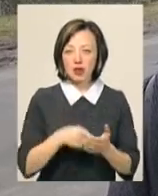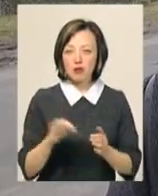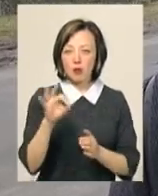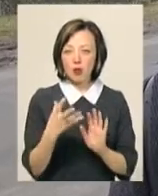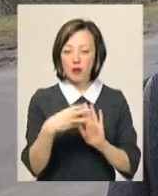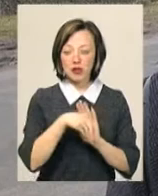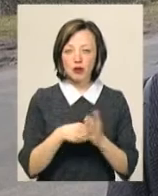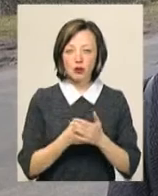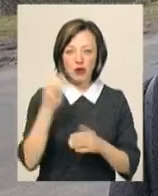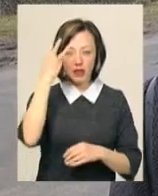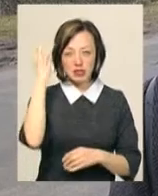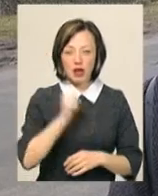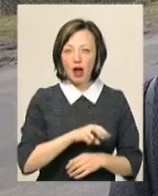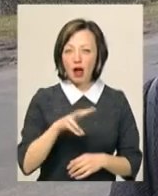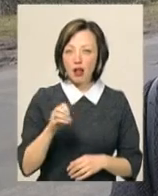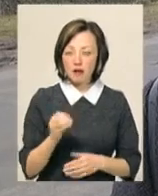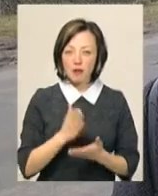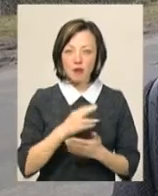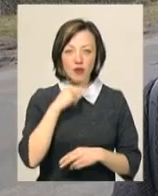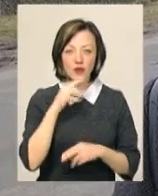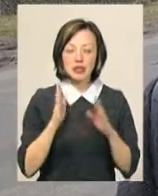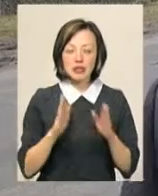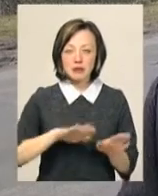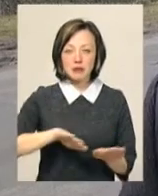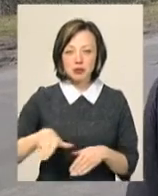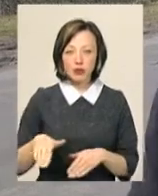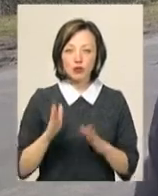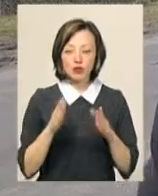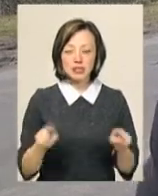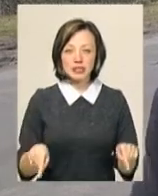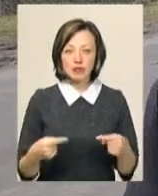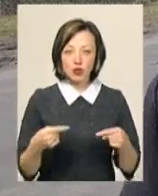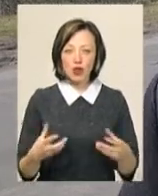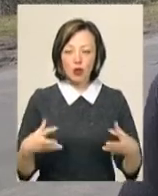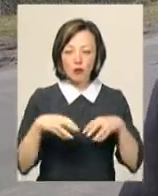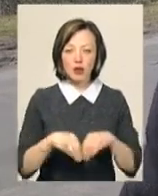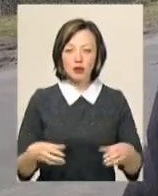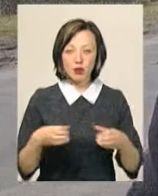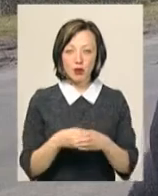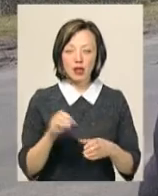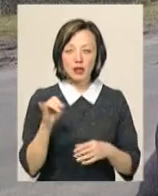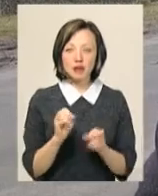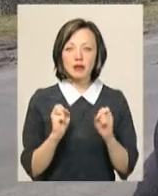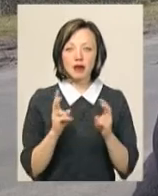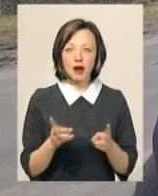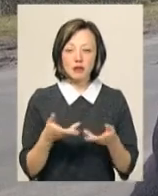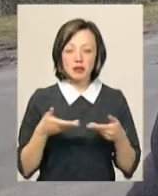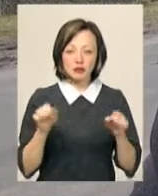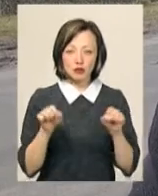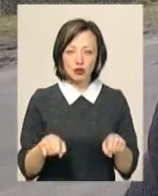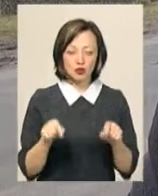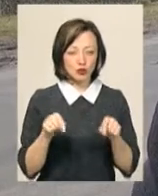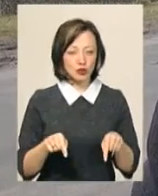до обласного центру, але мається на увазі тільки після того, як буде створена об'єднана громада. І яким чином ми зможемо